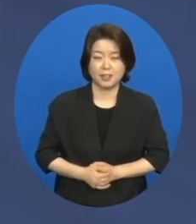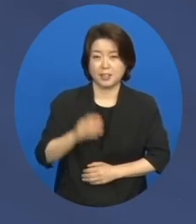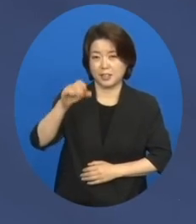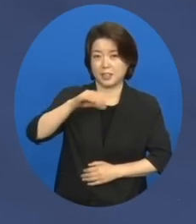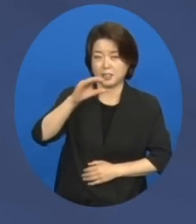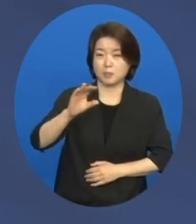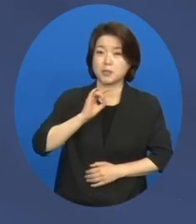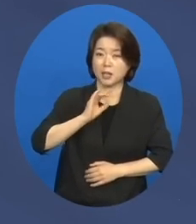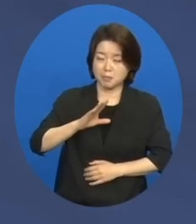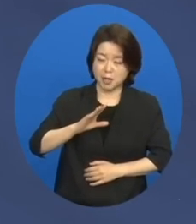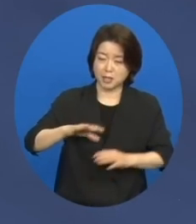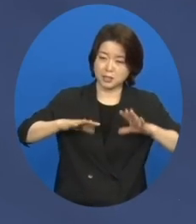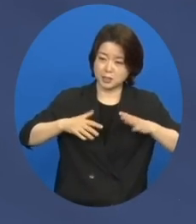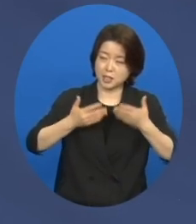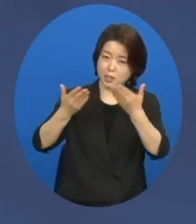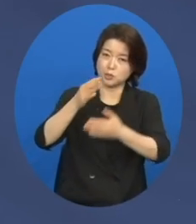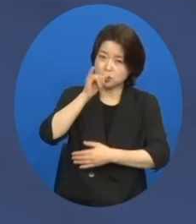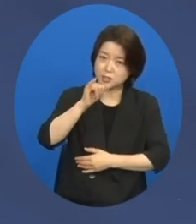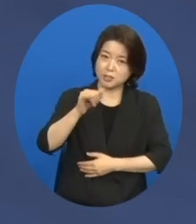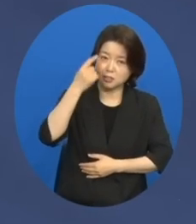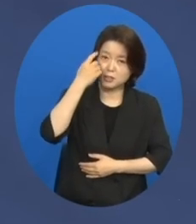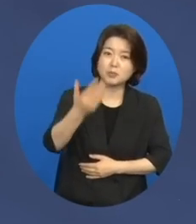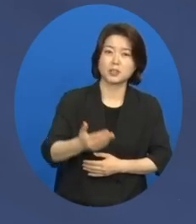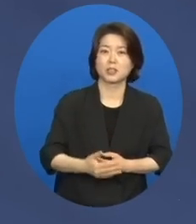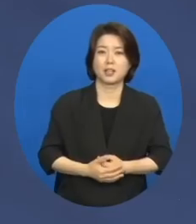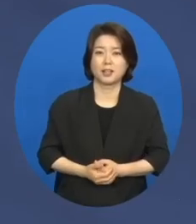십자가밖에 자랑할 게 뭐가 있을까요?